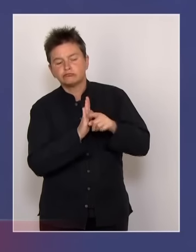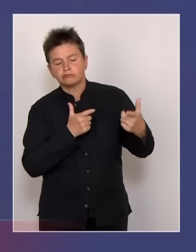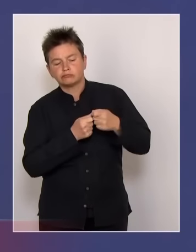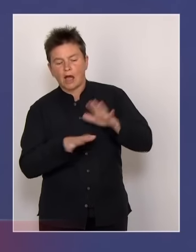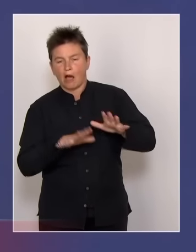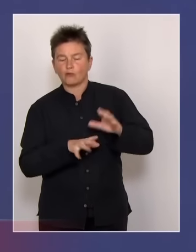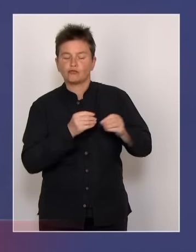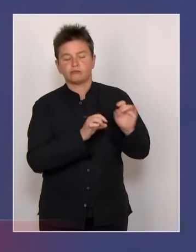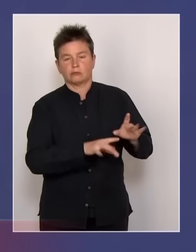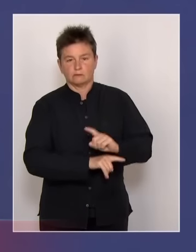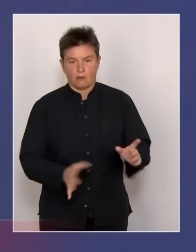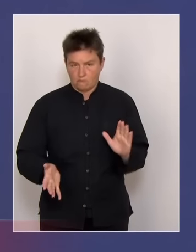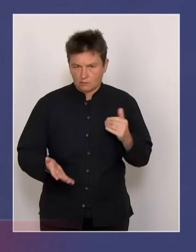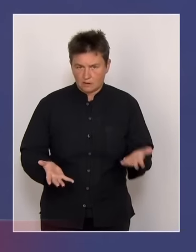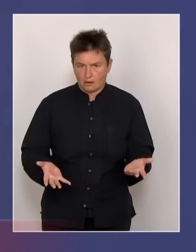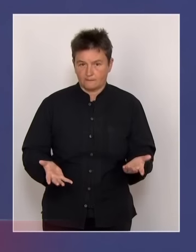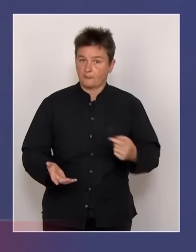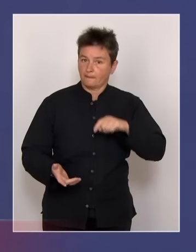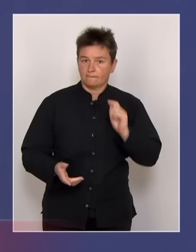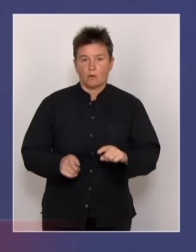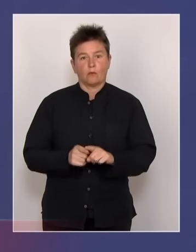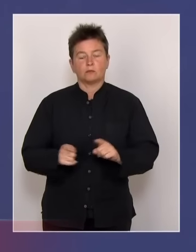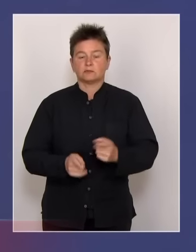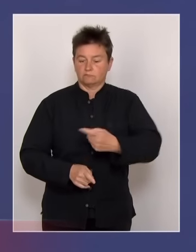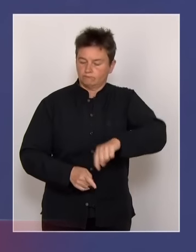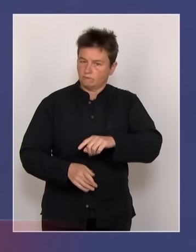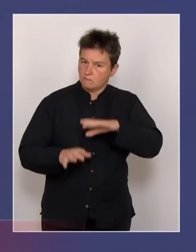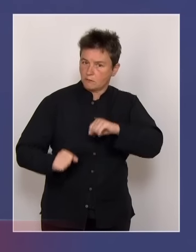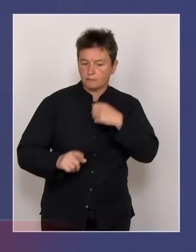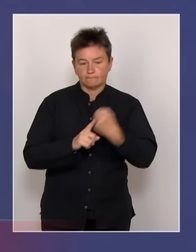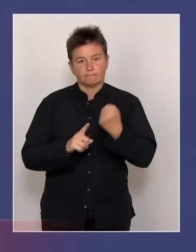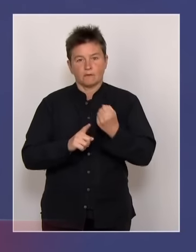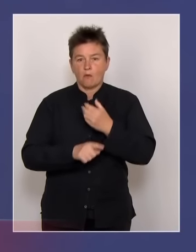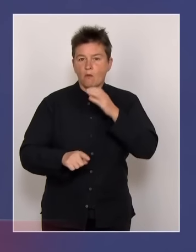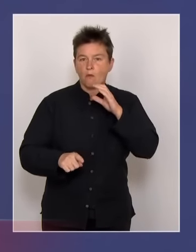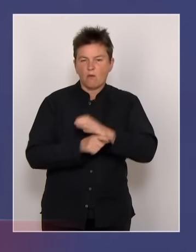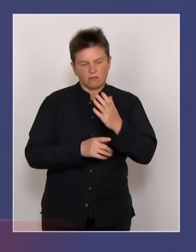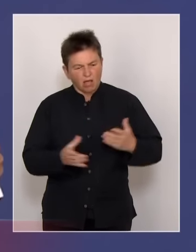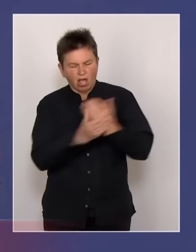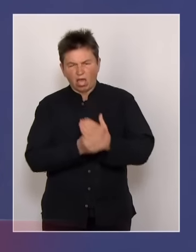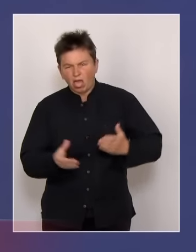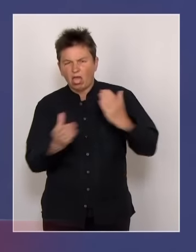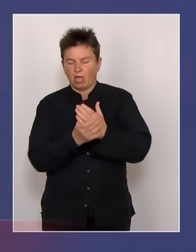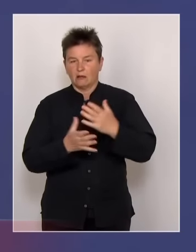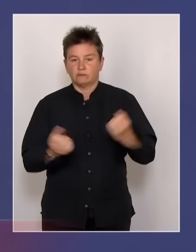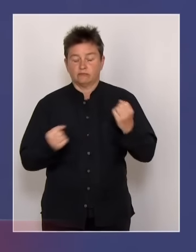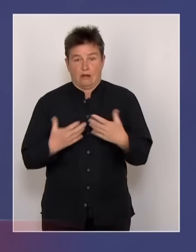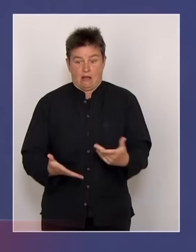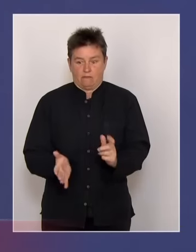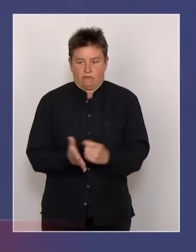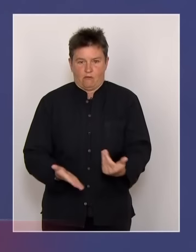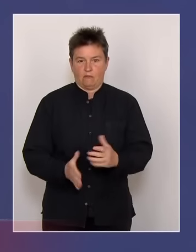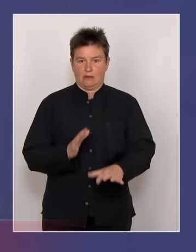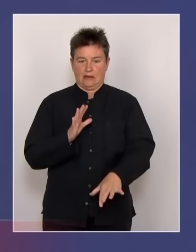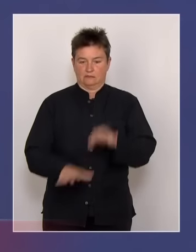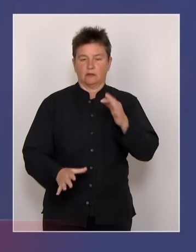c'est pourquoi aussi nous devons renforcer notre capacité à lutter contre les ingérences et la propagande en particulier en ces temps électoraux